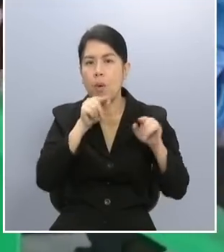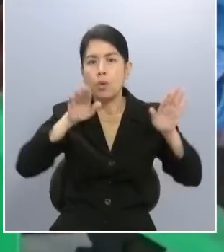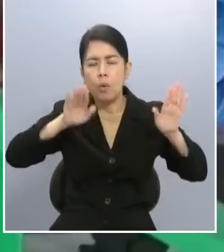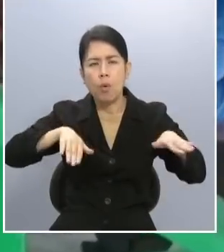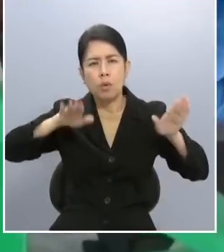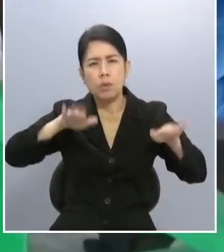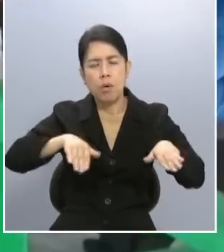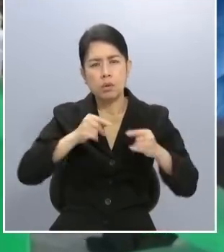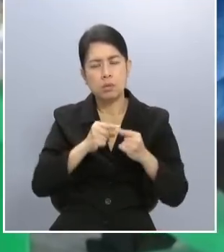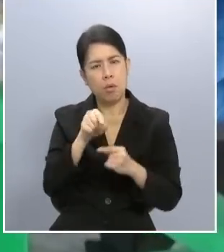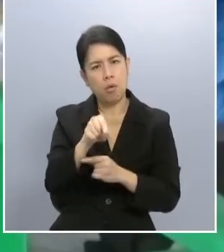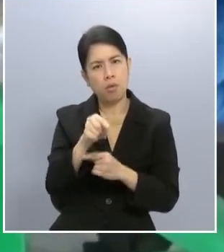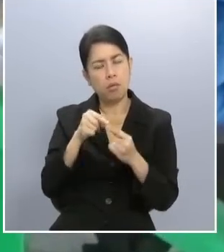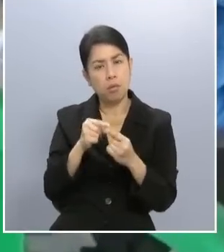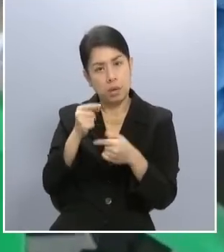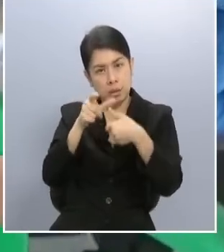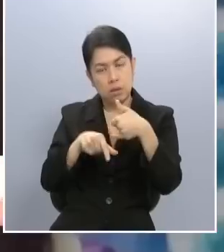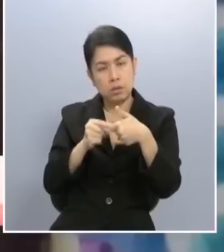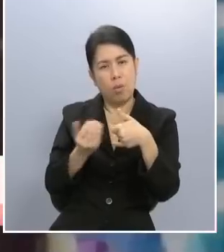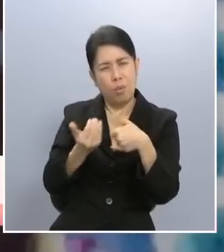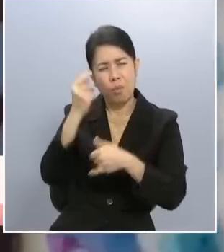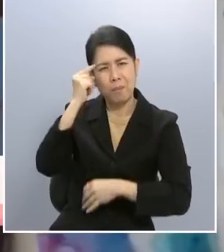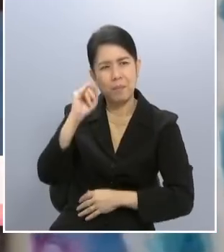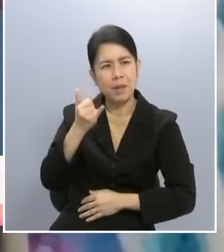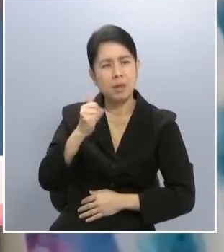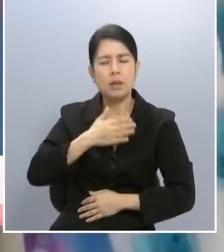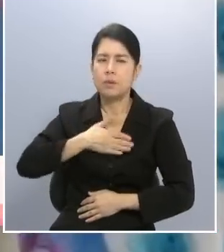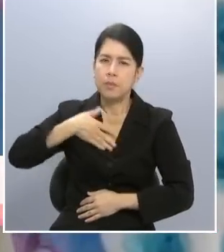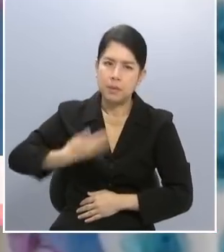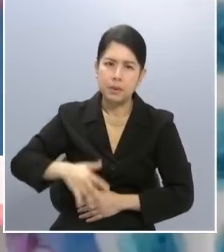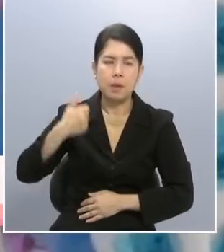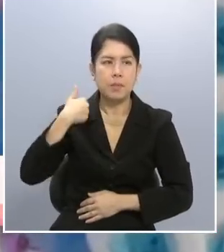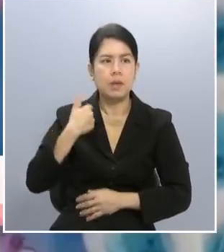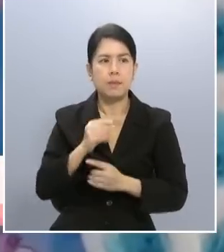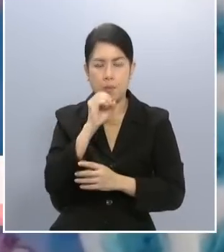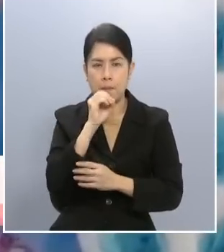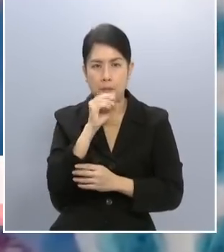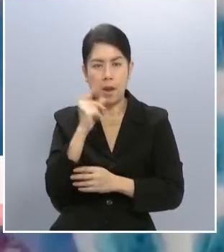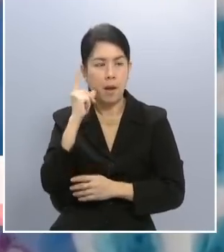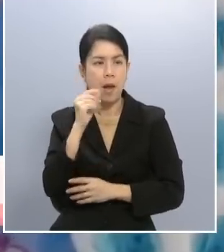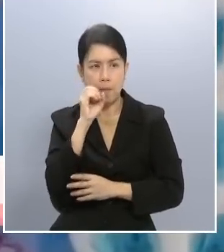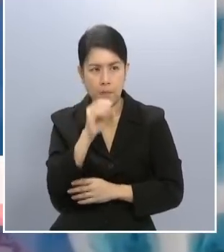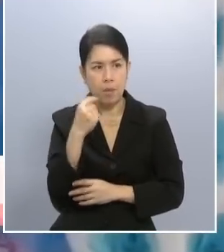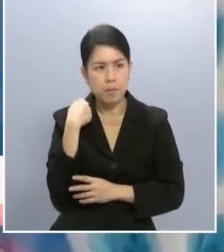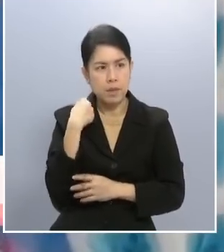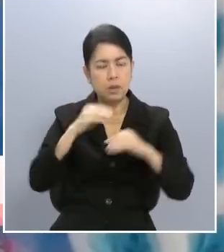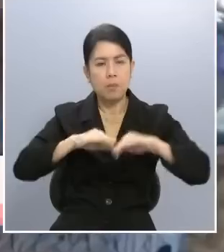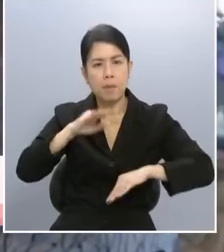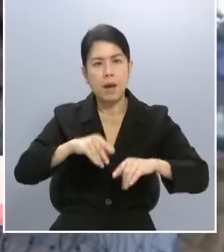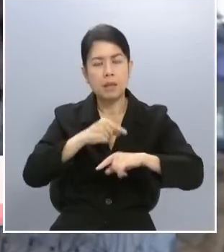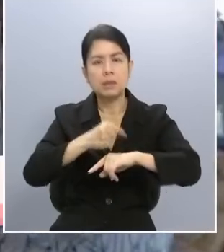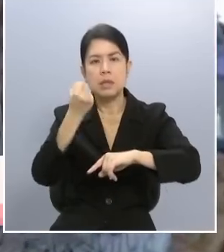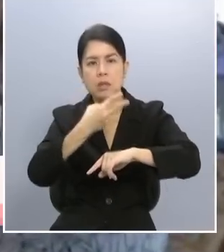ไหมแล้วเมื่อคืนนี้ช่วงตี 2ตี 3แม่บอกว่าได้ยินเสียงร้องไห้อยู่ข้างโลงศพของลูก